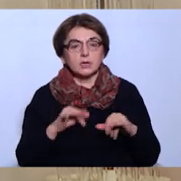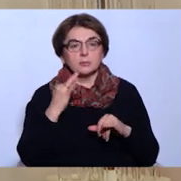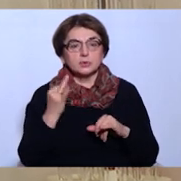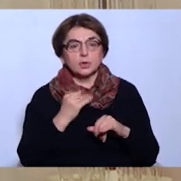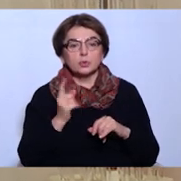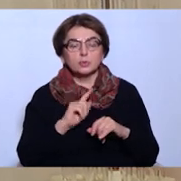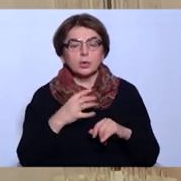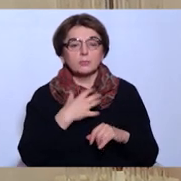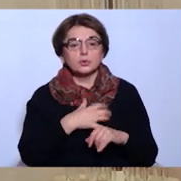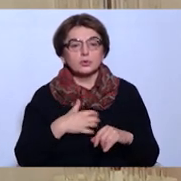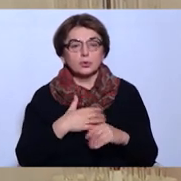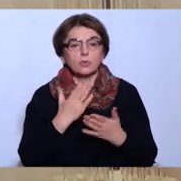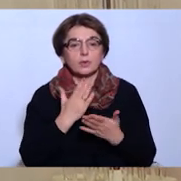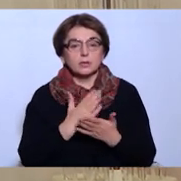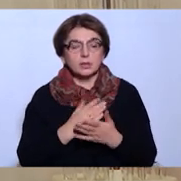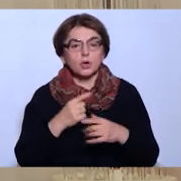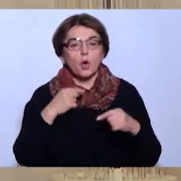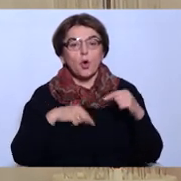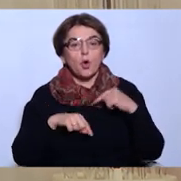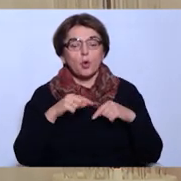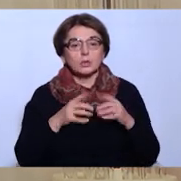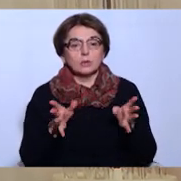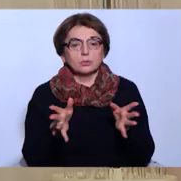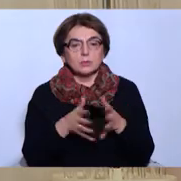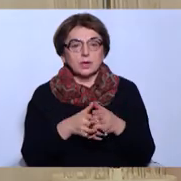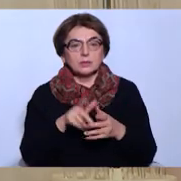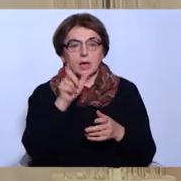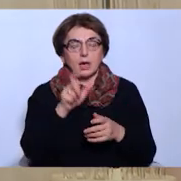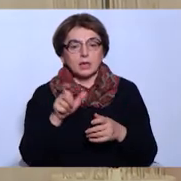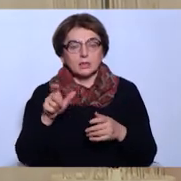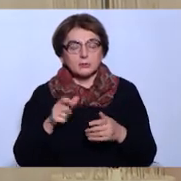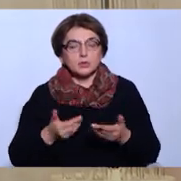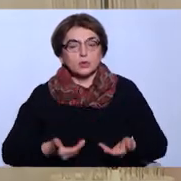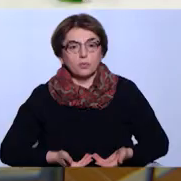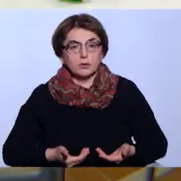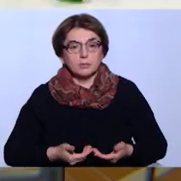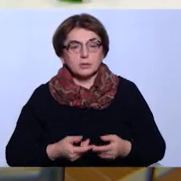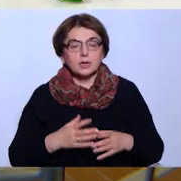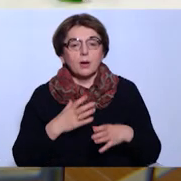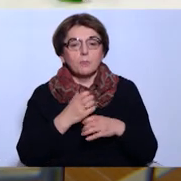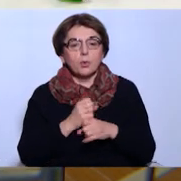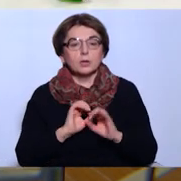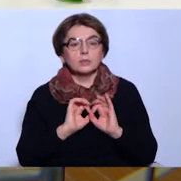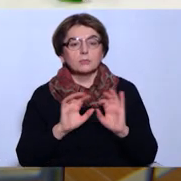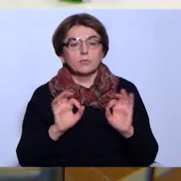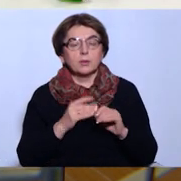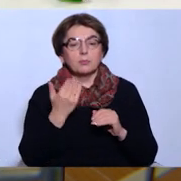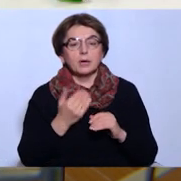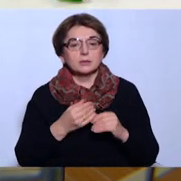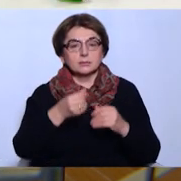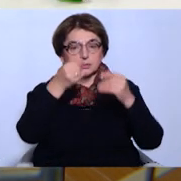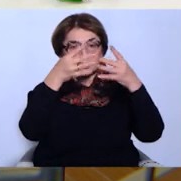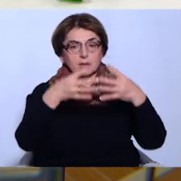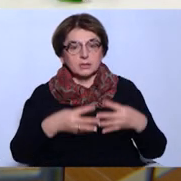შევისწავლეთ თუ რაოდენ მნიშვნელოვანია ორგანული ნაერთები ადამიანების ყოფაცხოვრებაში და მოკლედ მიმოვიხილეთ მათი